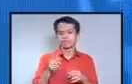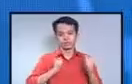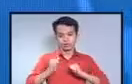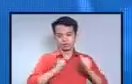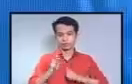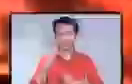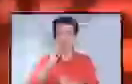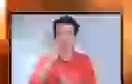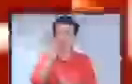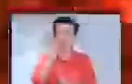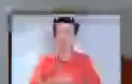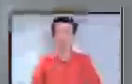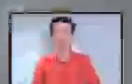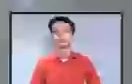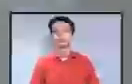Ria Fernandez.